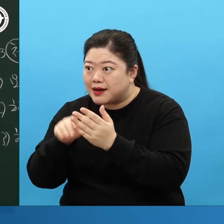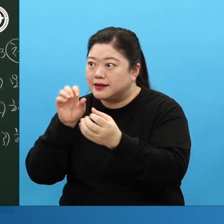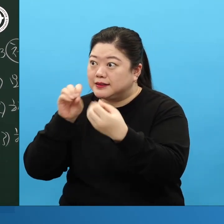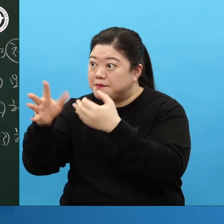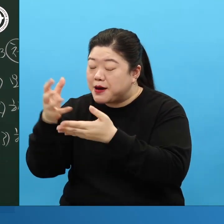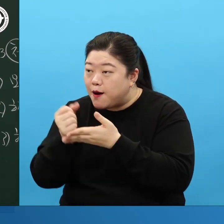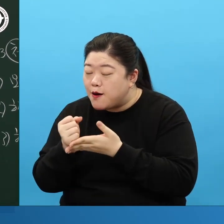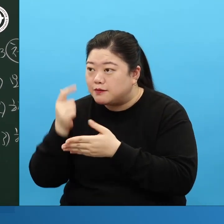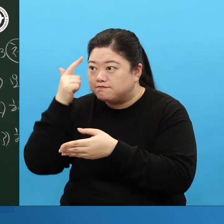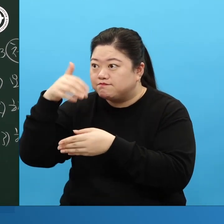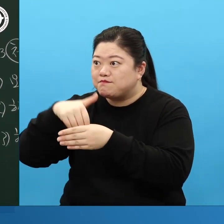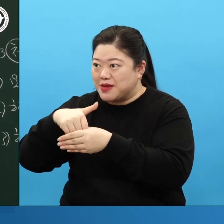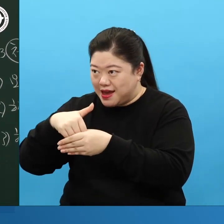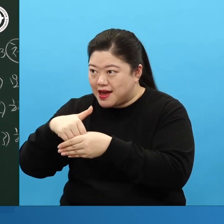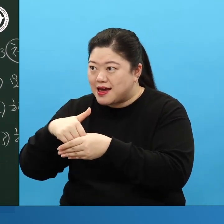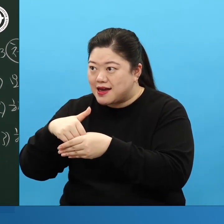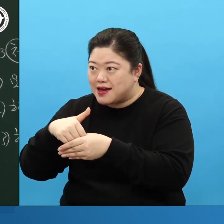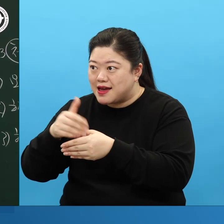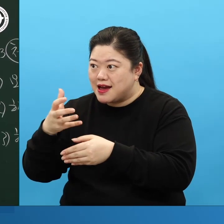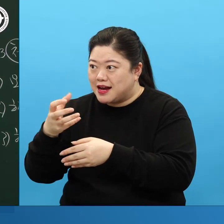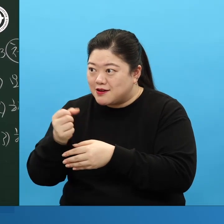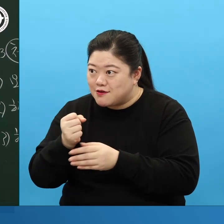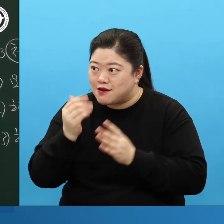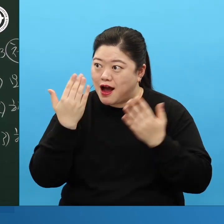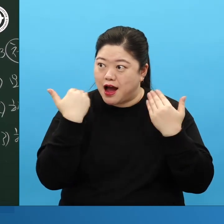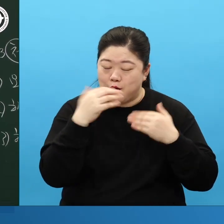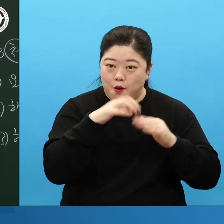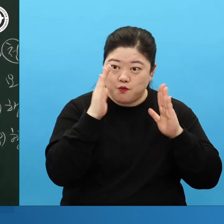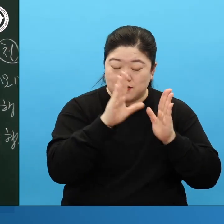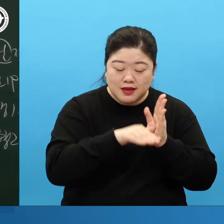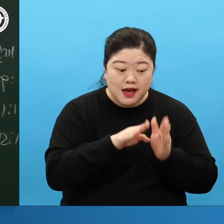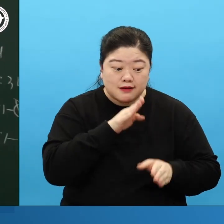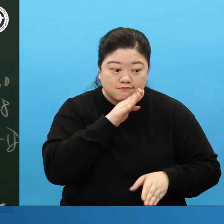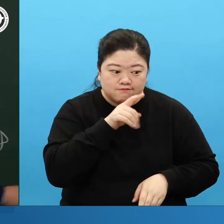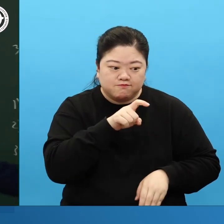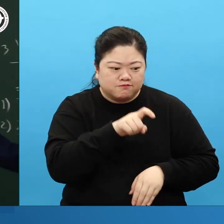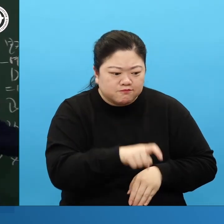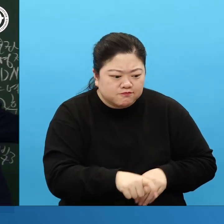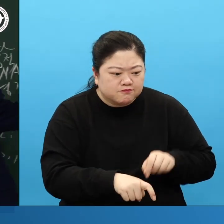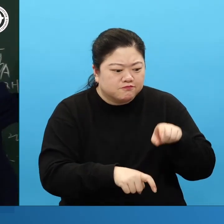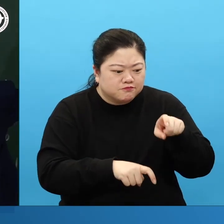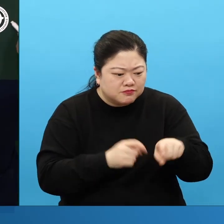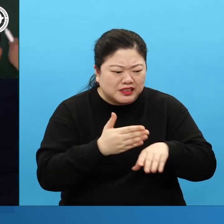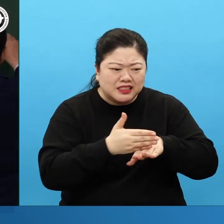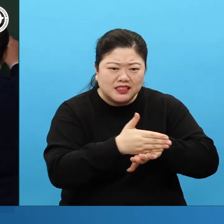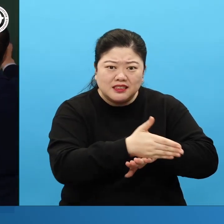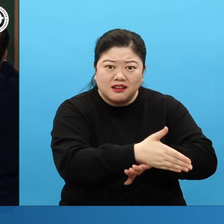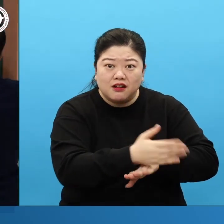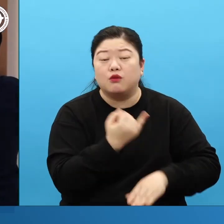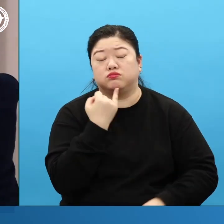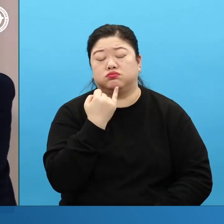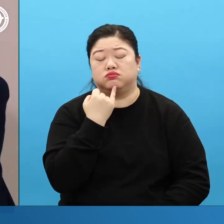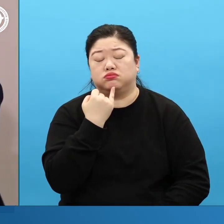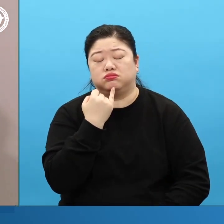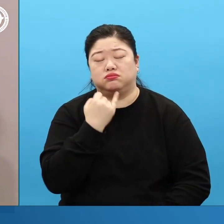pues tienen que escucharlo, tienen que buscar la respuesta y buscarlo ahí. 이제 꼭 내려야 되는